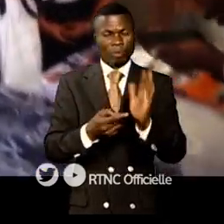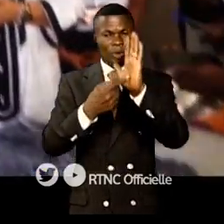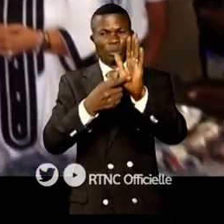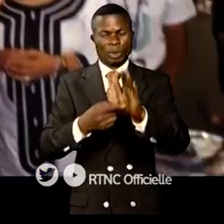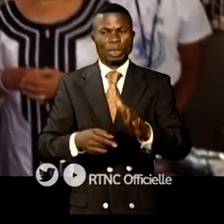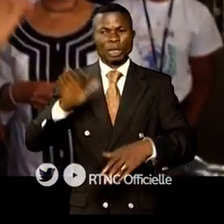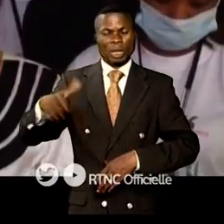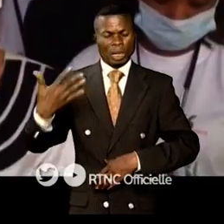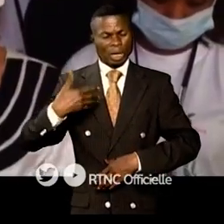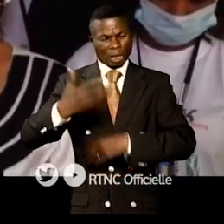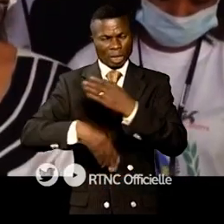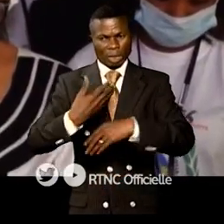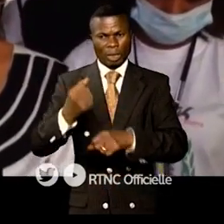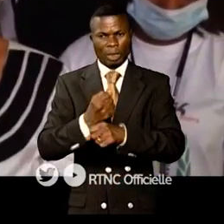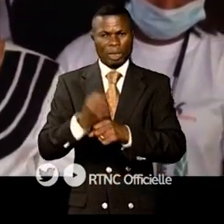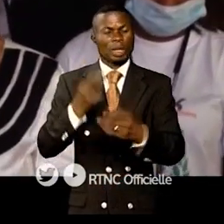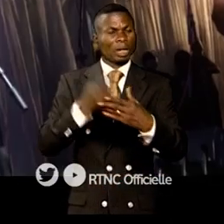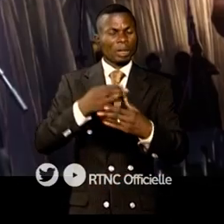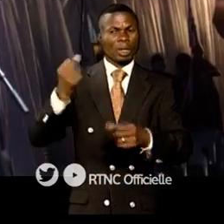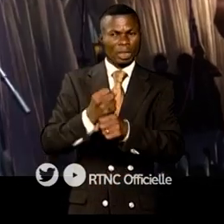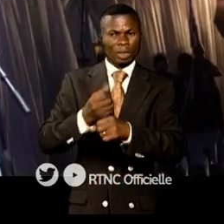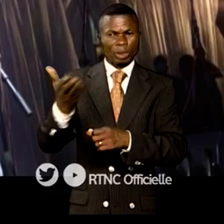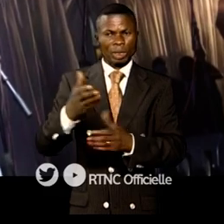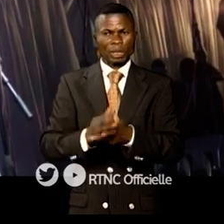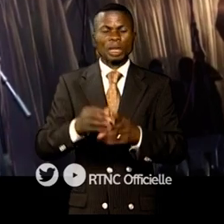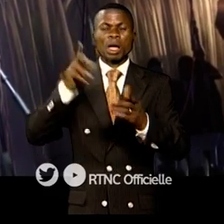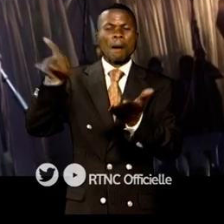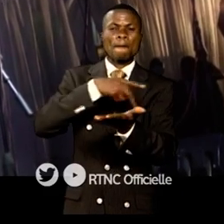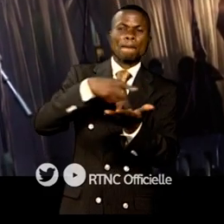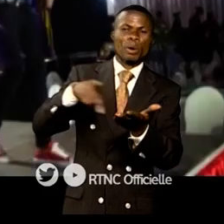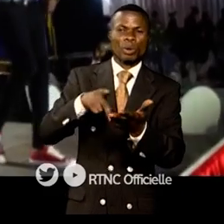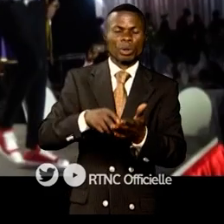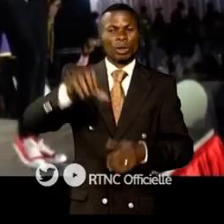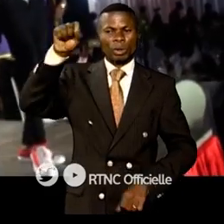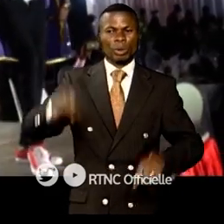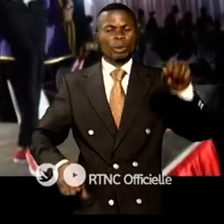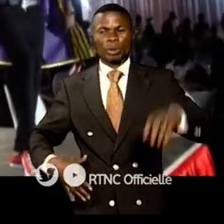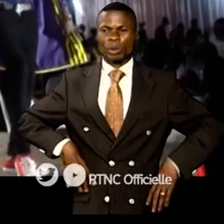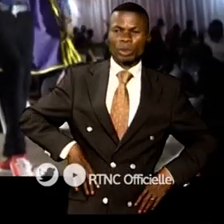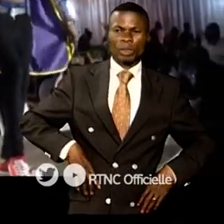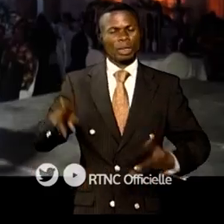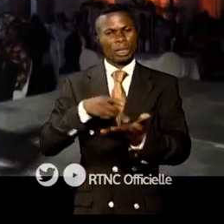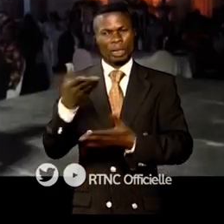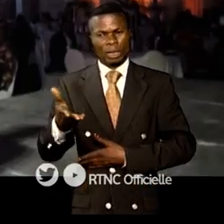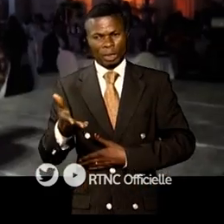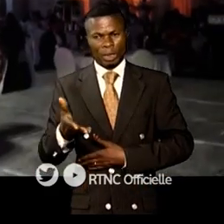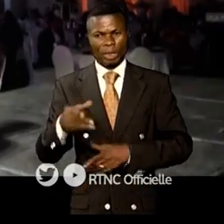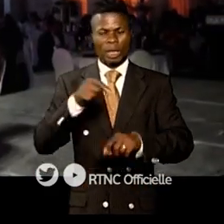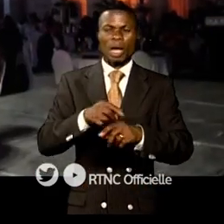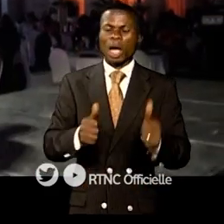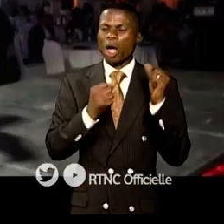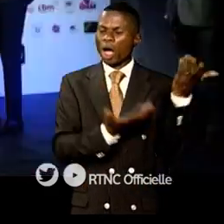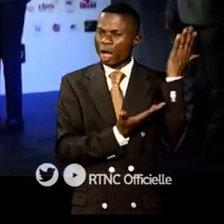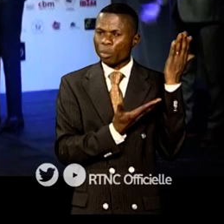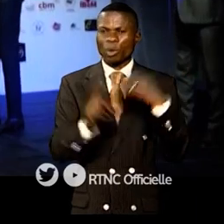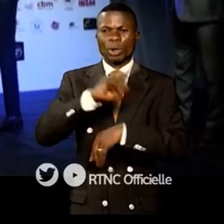des produits réalisés par les personnes vivant avec handicap, le récital des poèmes, les défilés des modes et la danse. Autre temps fort de la